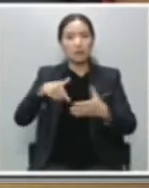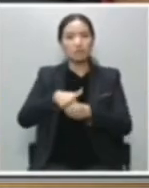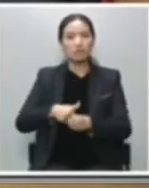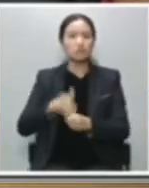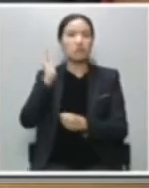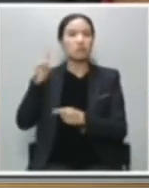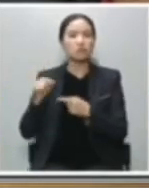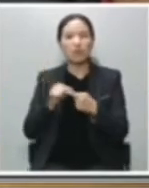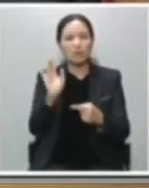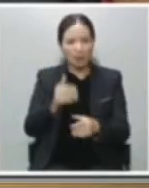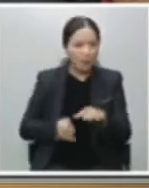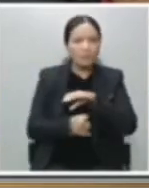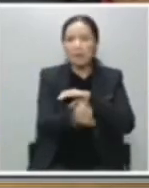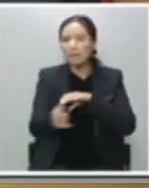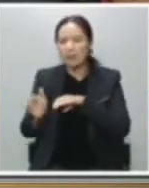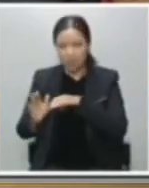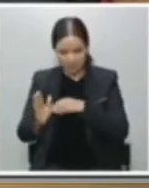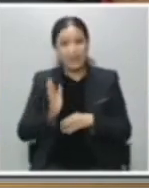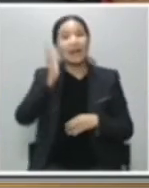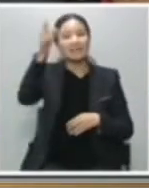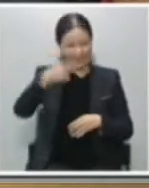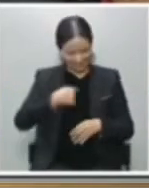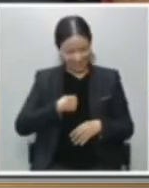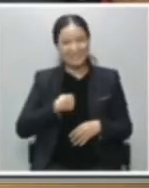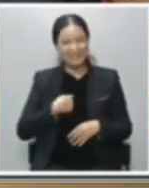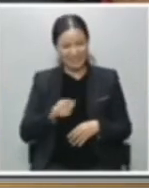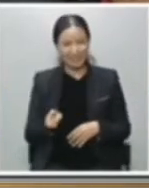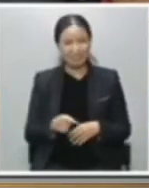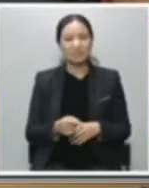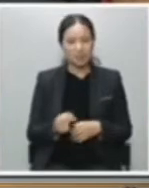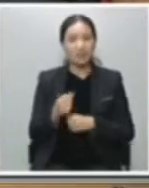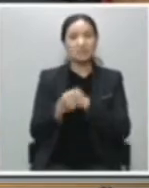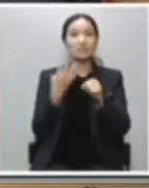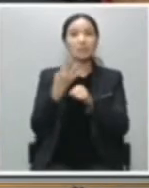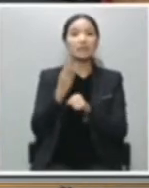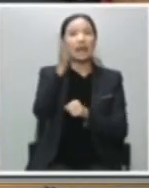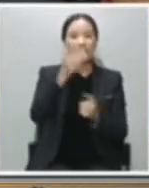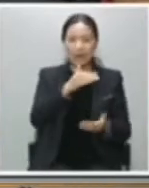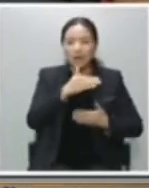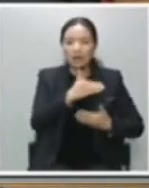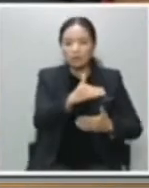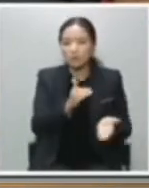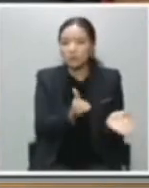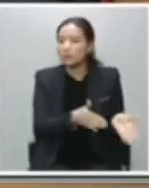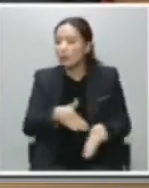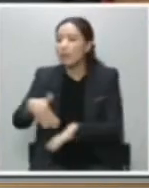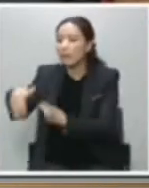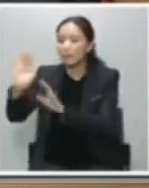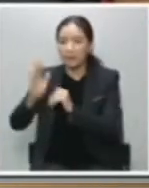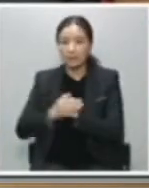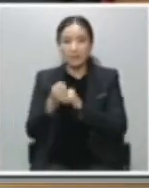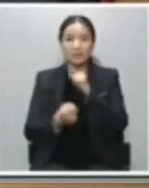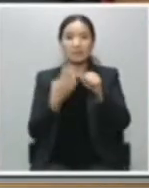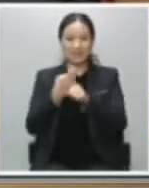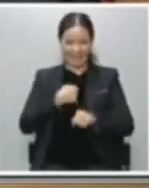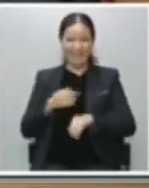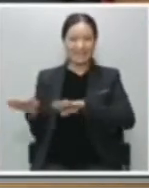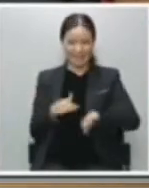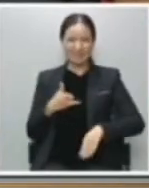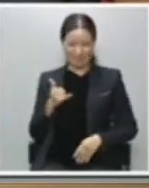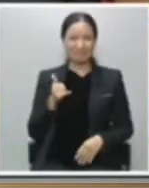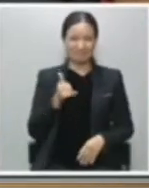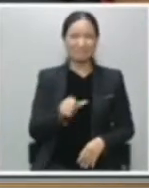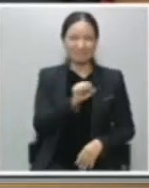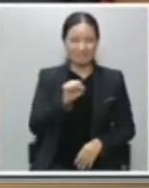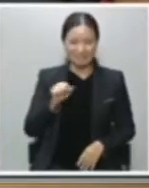ไม่ต้องลงพื้นที่เพราะรู้แล้วว่าเที่ยวหน้าโดนแน่4ปีหน้าก็ให้เขาไปอีก4ปีต่อไปก็เตรียมกลับเข้ามาอีกก็ไ